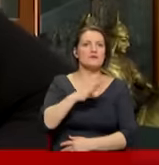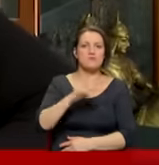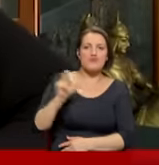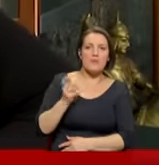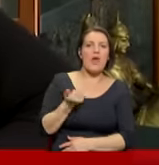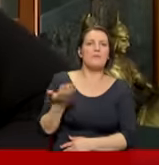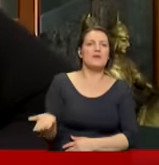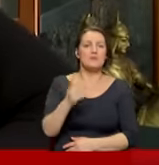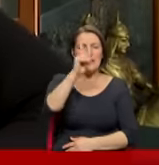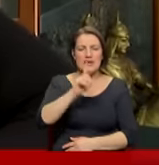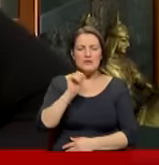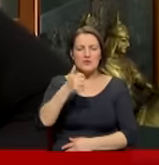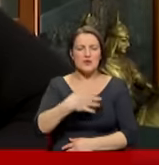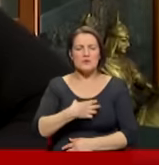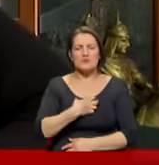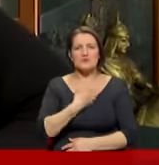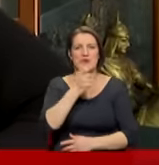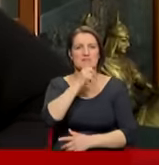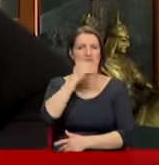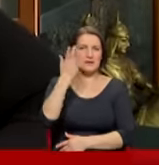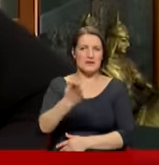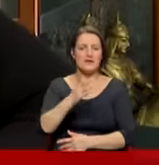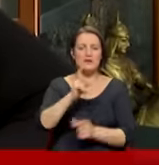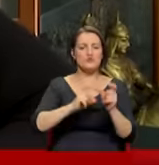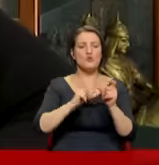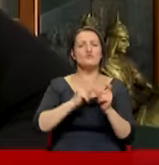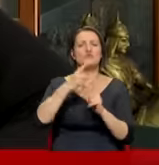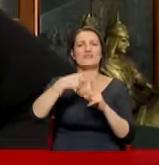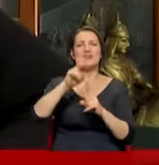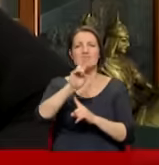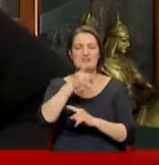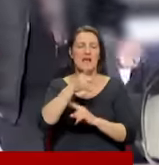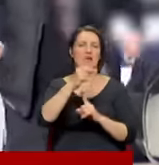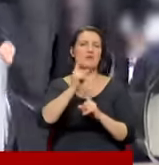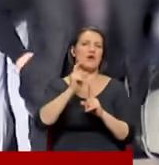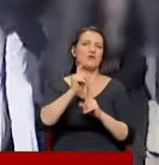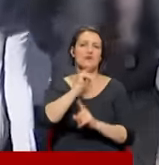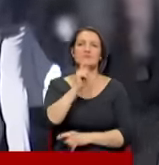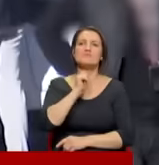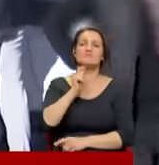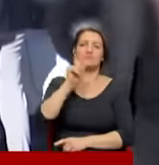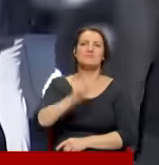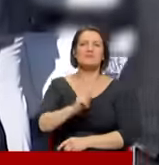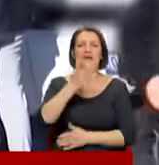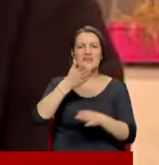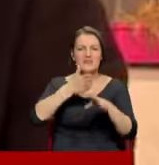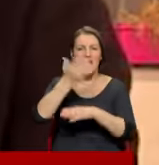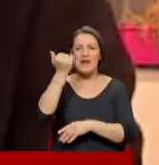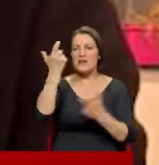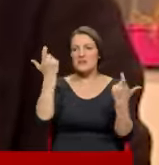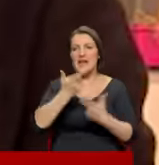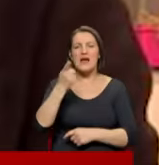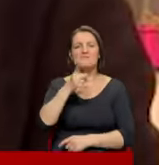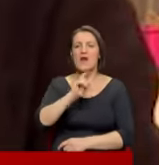cevap alamadım. İlk günkü acısıyla seslenen Ayşe Ateş, Sözcü TV'den İpek Özbey'e konuştu. Asıl failler nerede diye sordu.